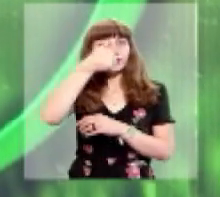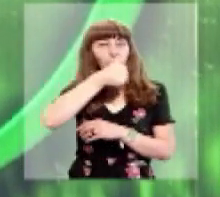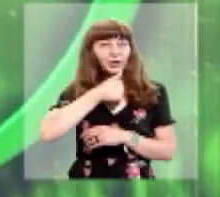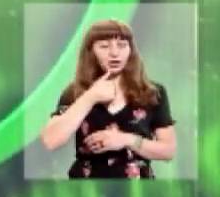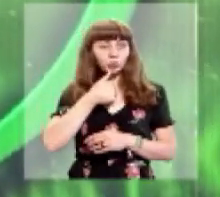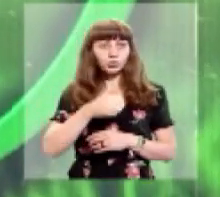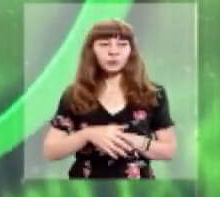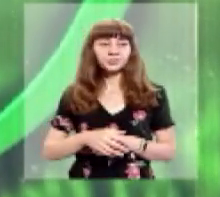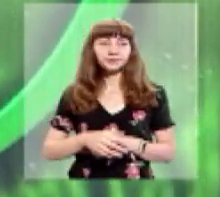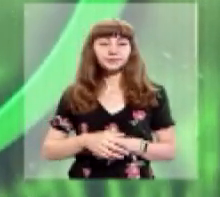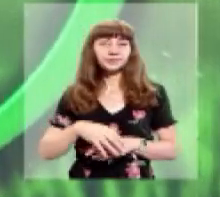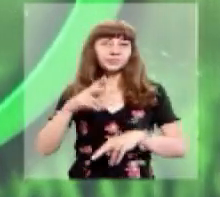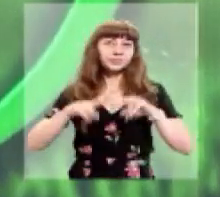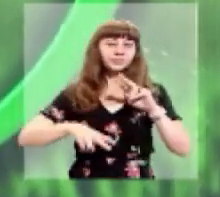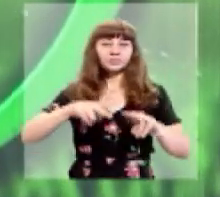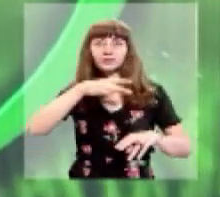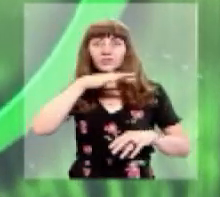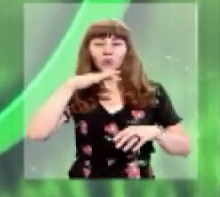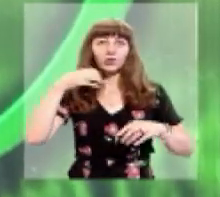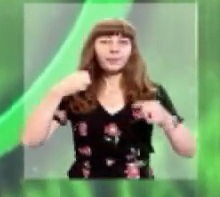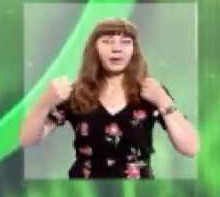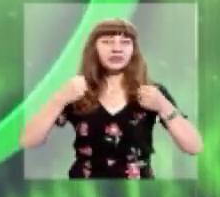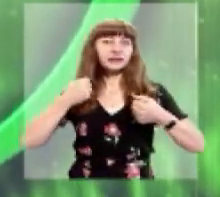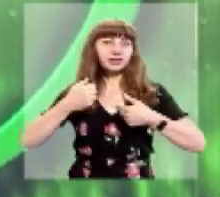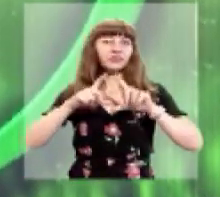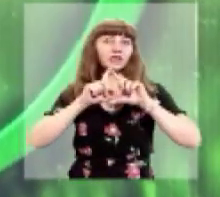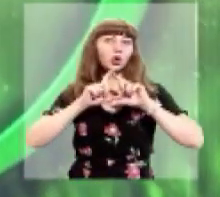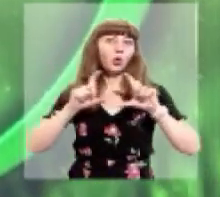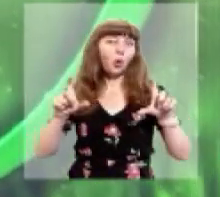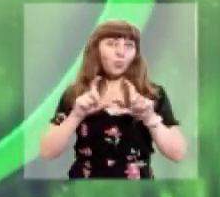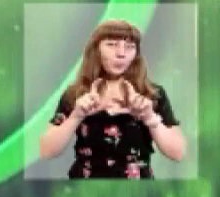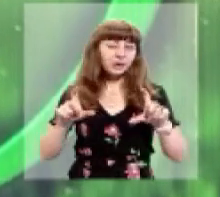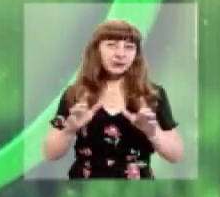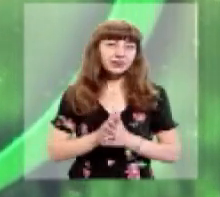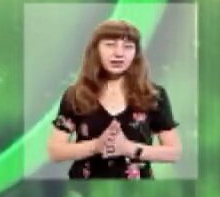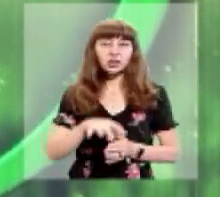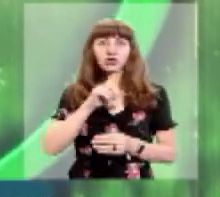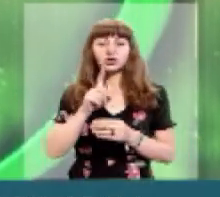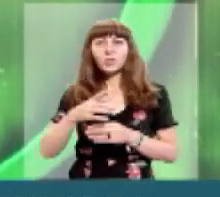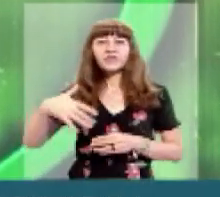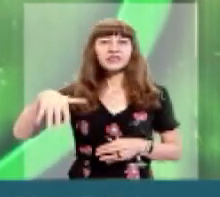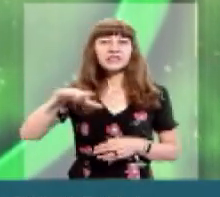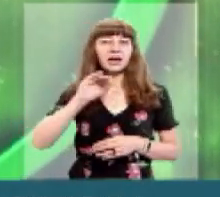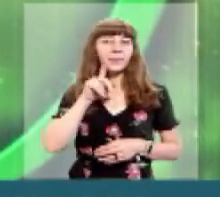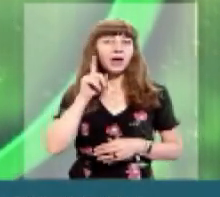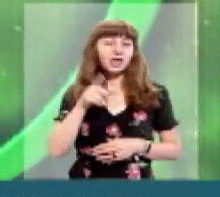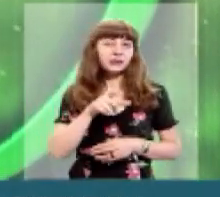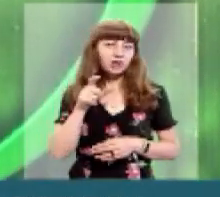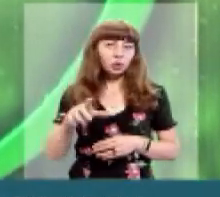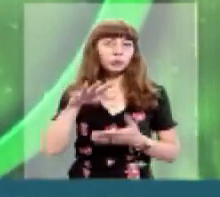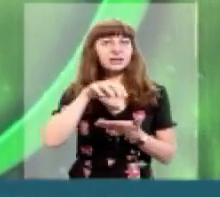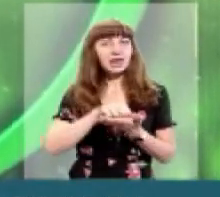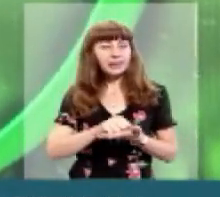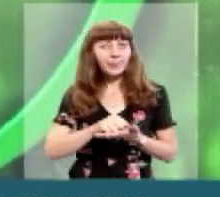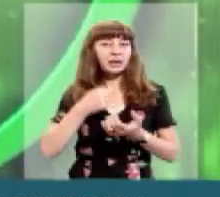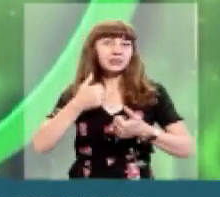бөлінді. Облыс тұрғындарының спортпен белсенді шұғылдану қажеттілігін ескере отырып, спорт нысандарының